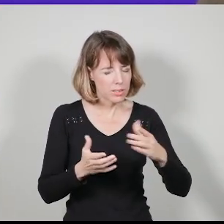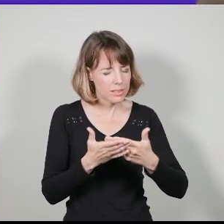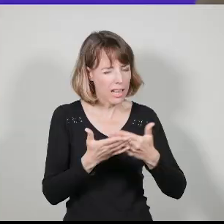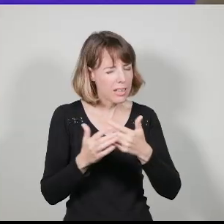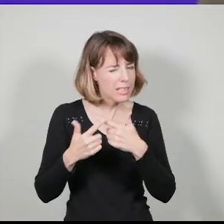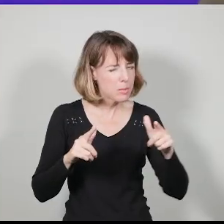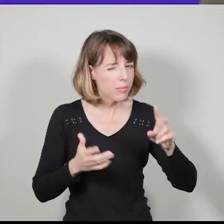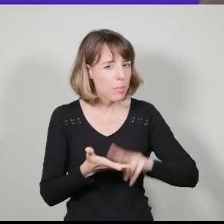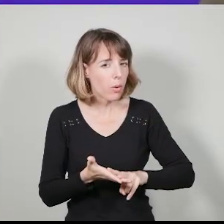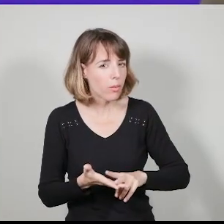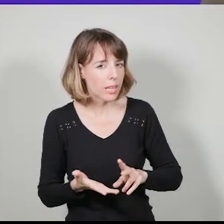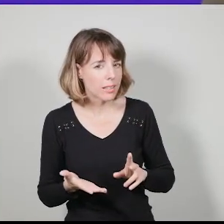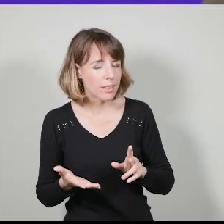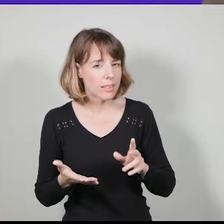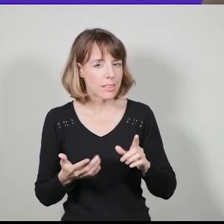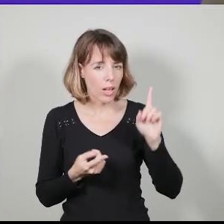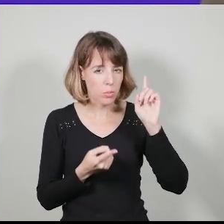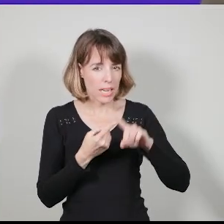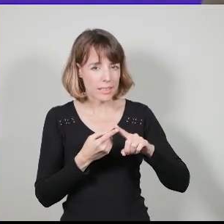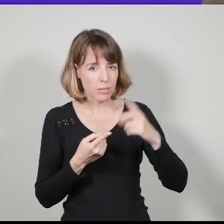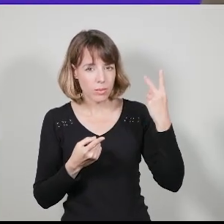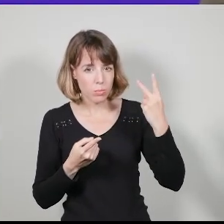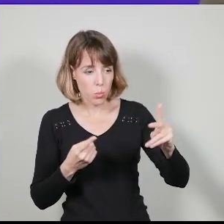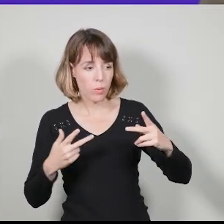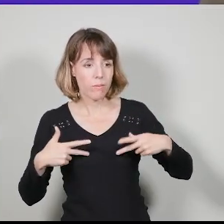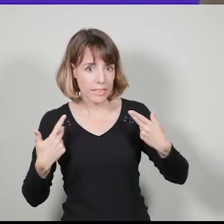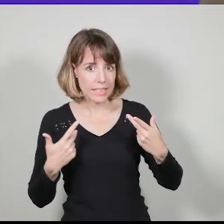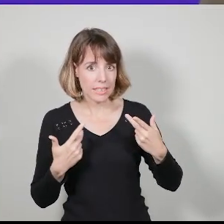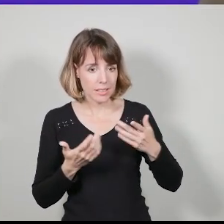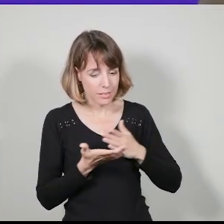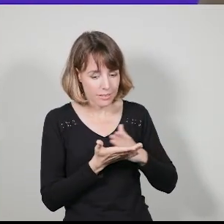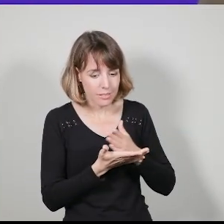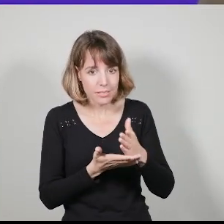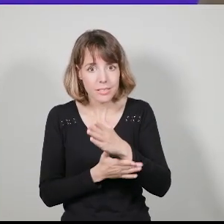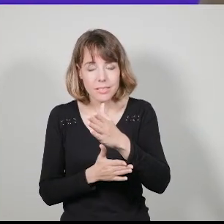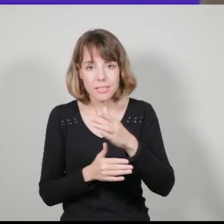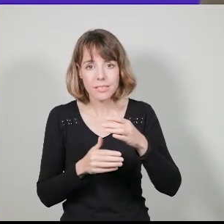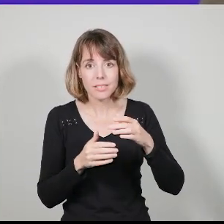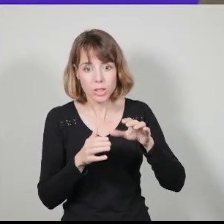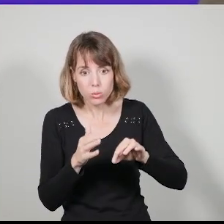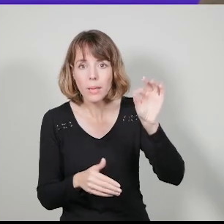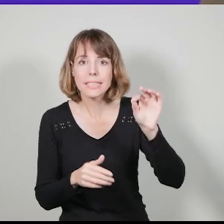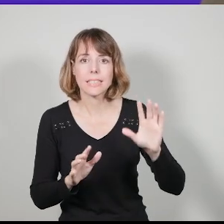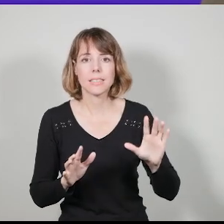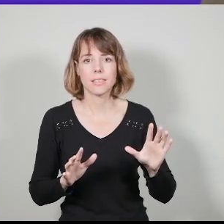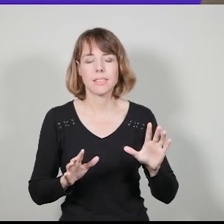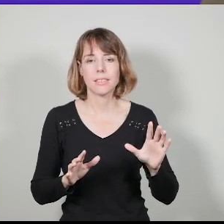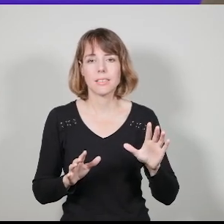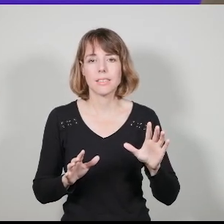pour vivre la vie qu'ils ont choisi. Et ça, c'est important parce que ça signifie qu'en fait, derrière, c'est